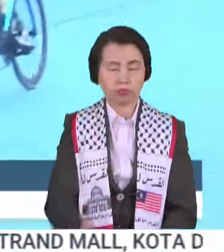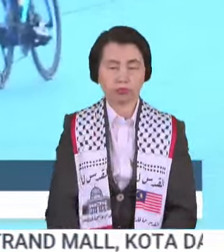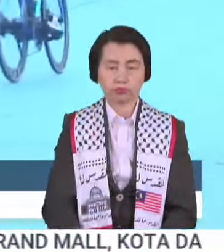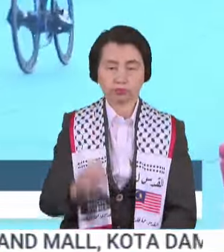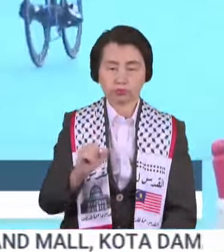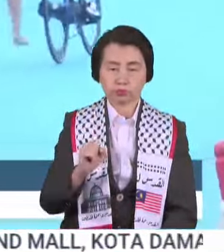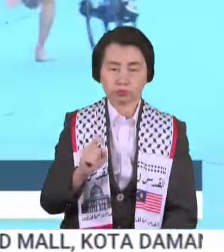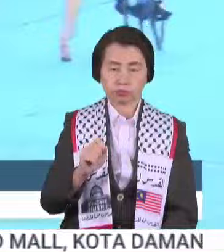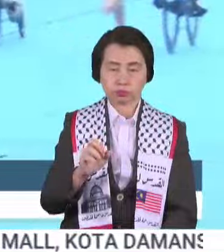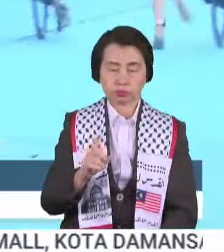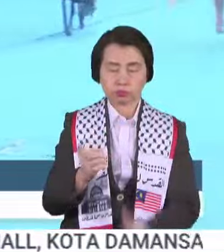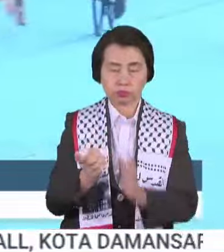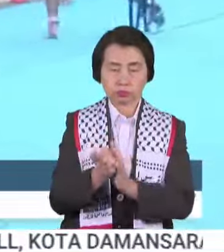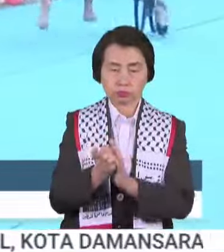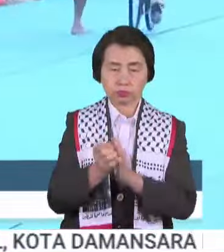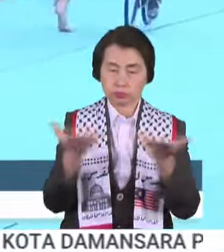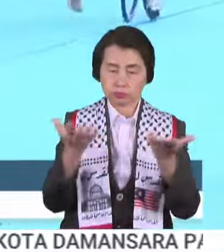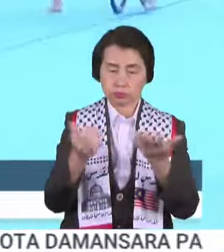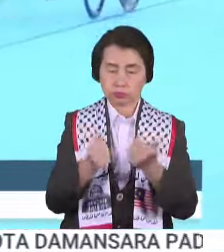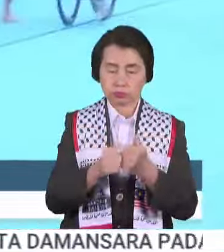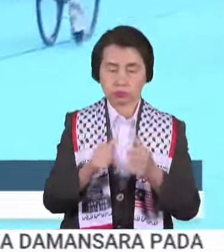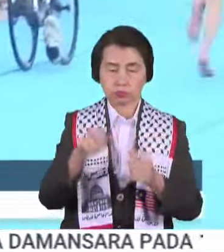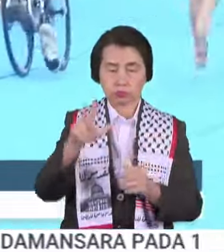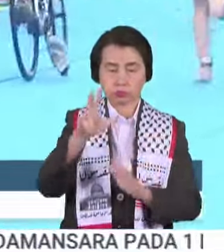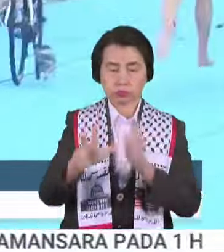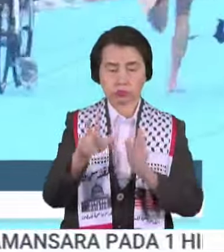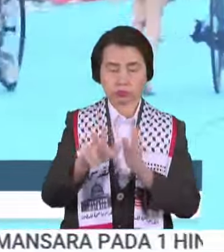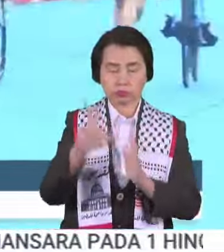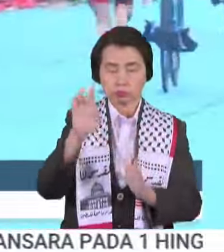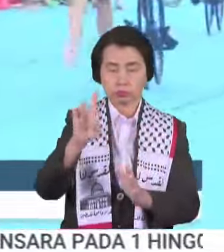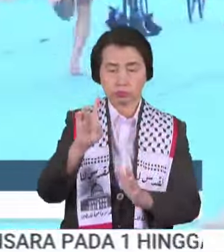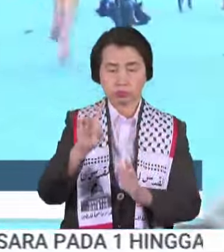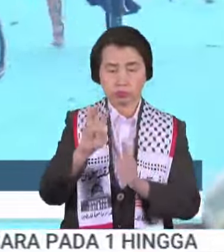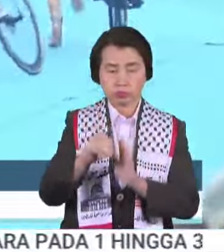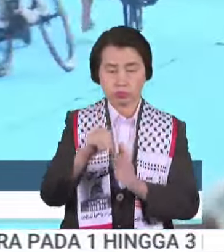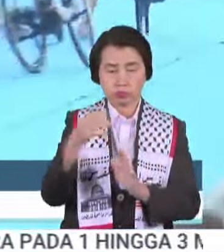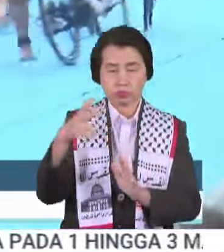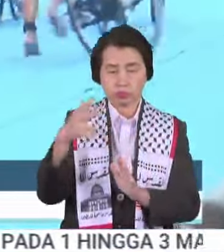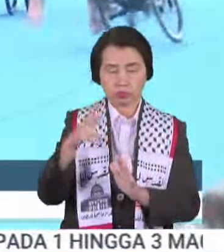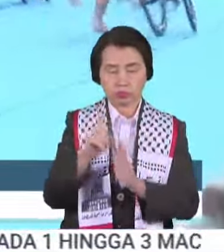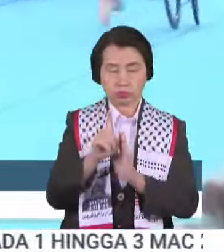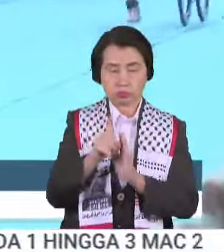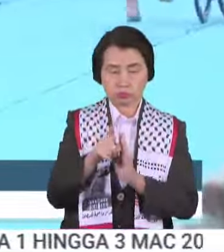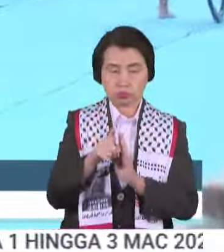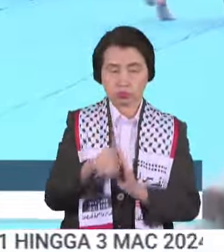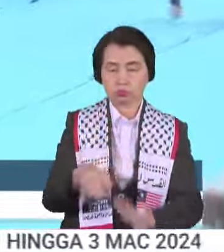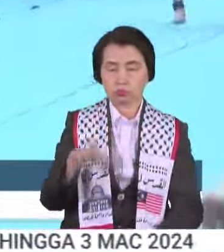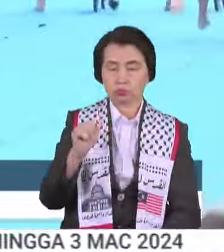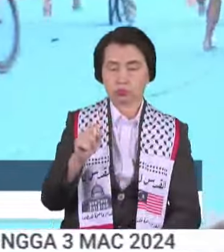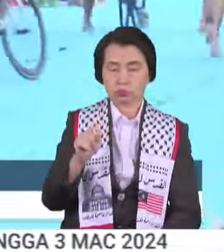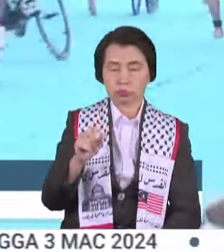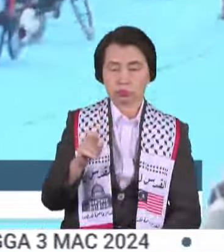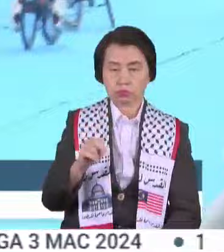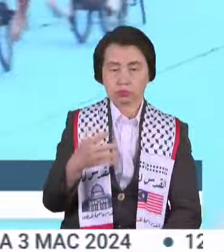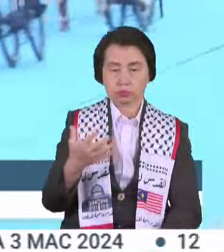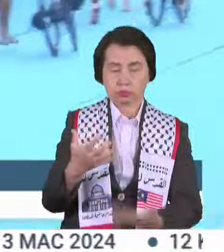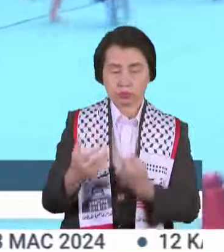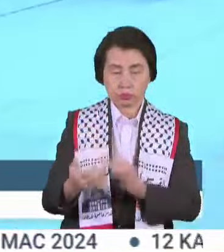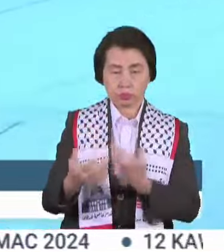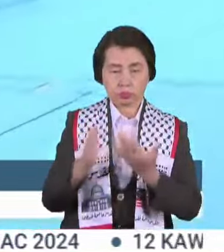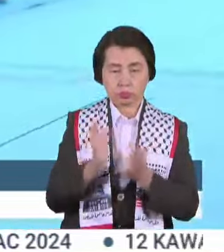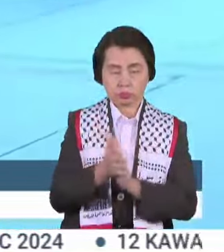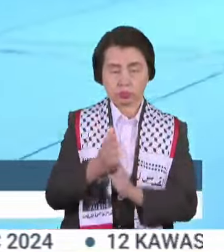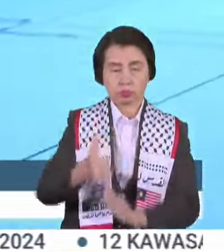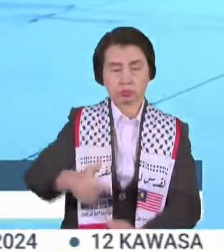Esther menamatkan saingan dengan catatan 1 jam 8 minit 15 saat. Dalam kategori itu, atlet dari Switzerland, Julie Duran,